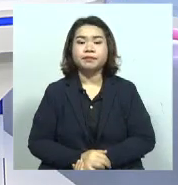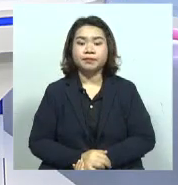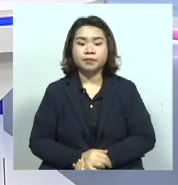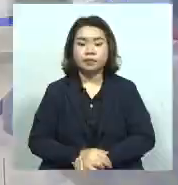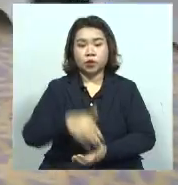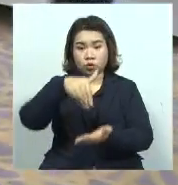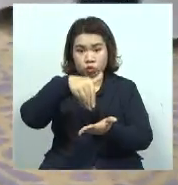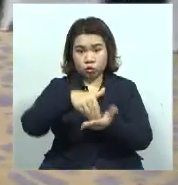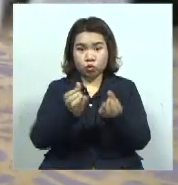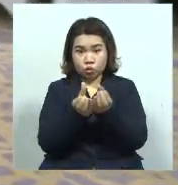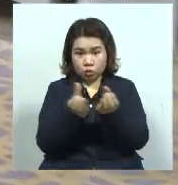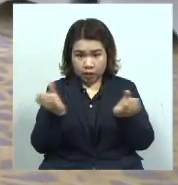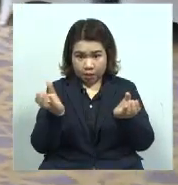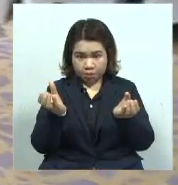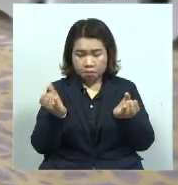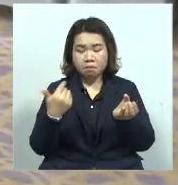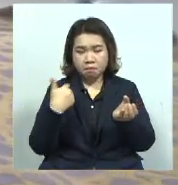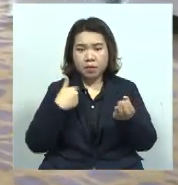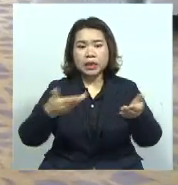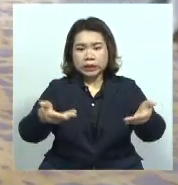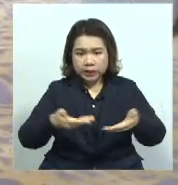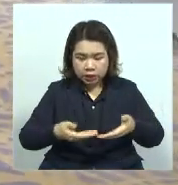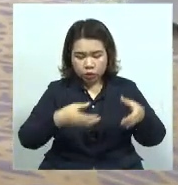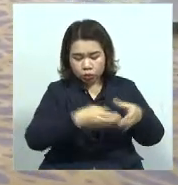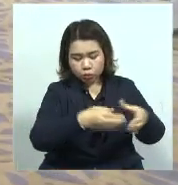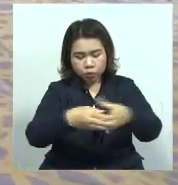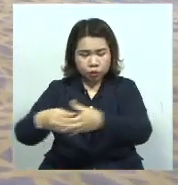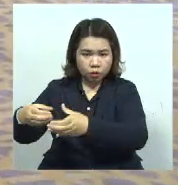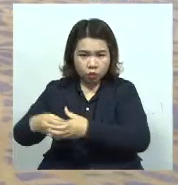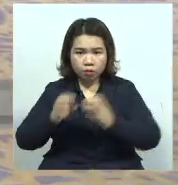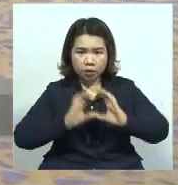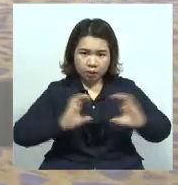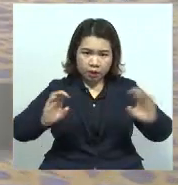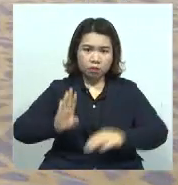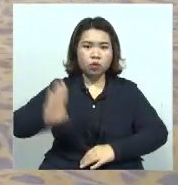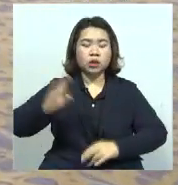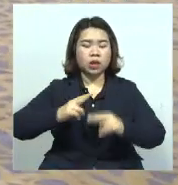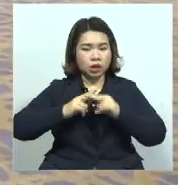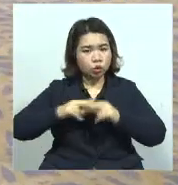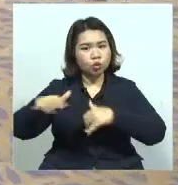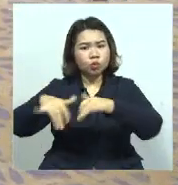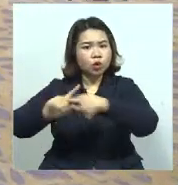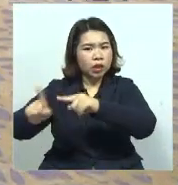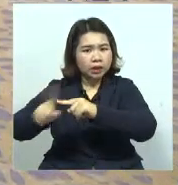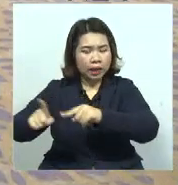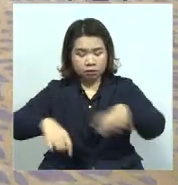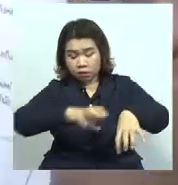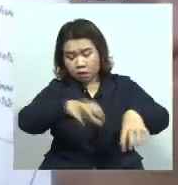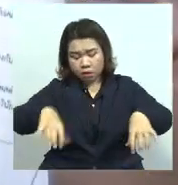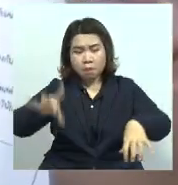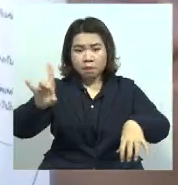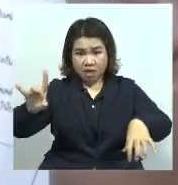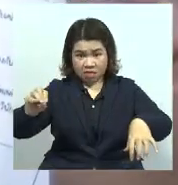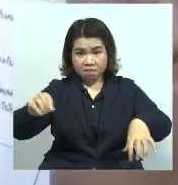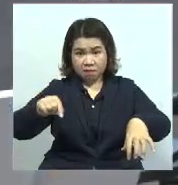ทางด้านของศูนย์คุณธรรมองค์การมหาชนนะครับได้เชิญภาคีเครือข่ายทั้งจากภาครัฐภาคเอกชนและภาคประชาสังคมกว่า80องค์กรนะครับ